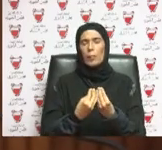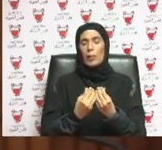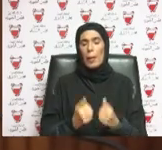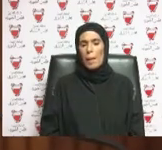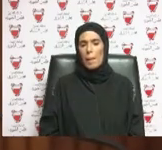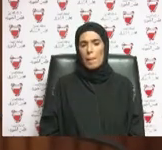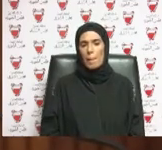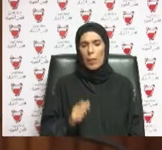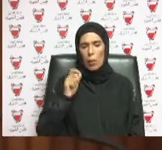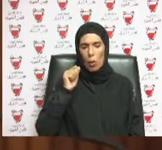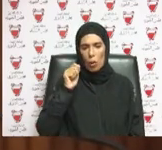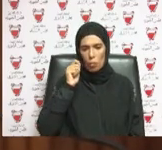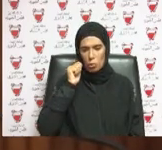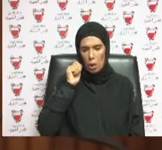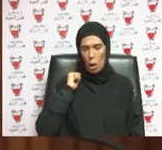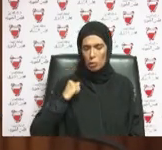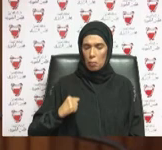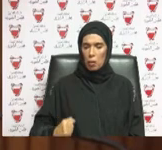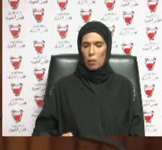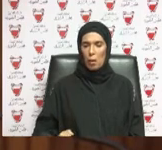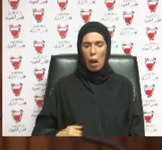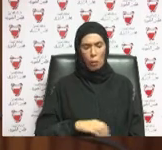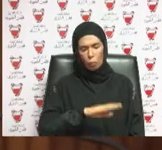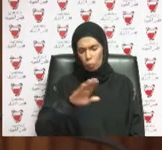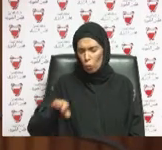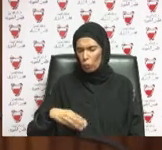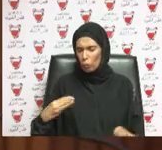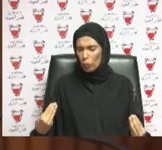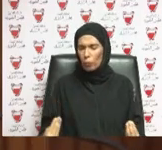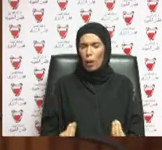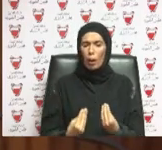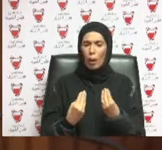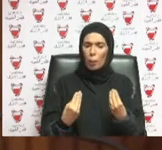من رجالات البحرين الذين لم يتسنى